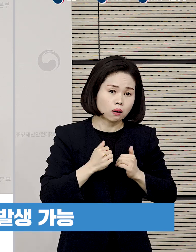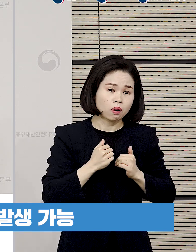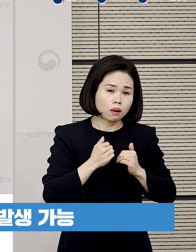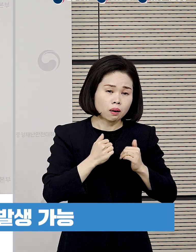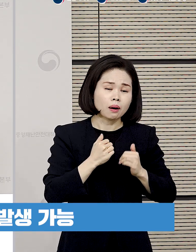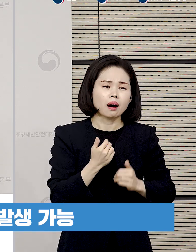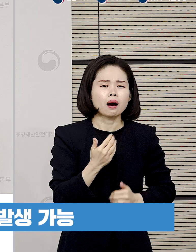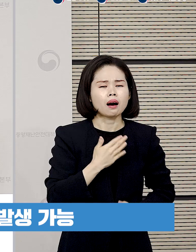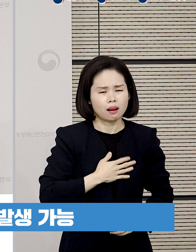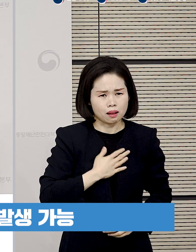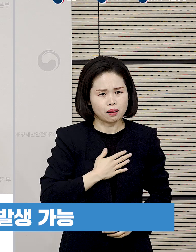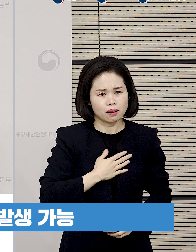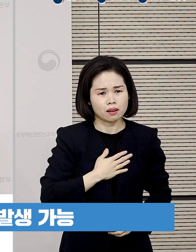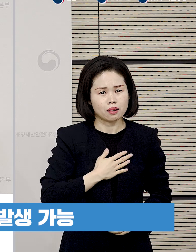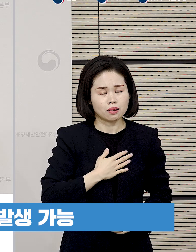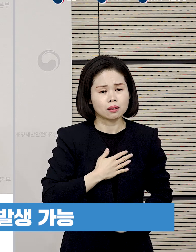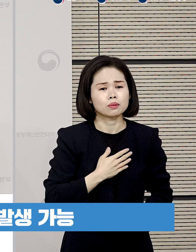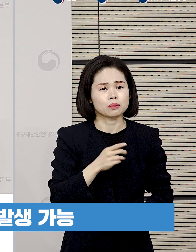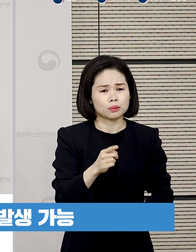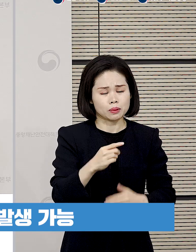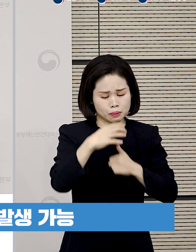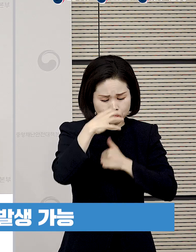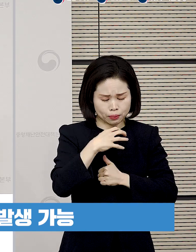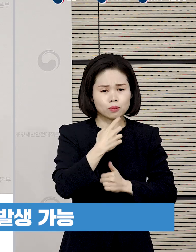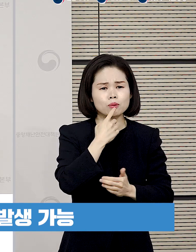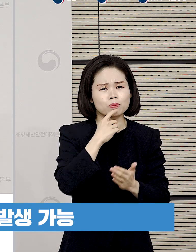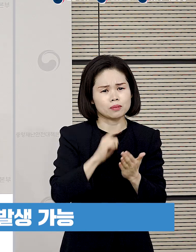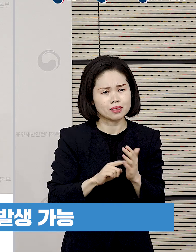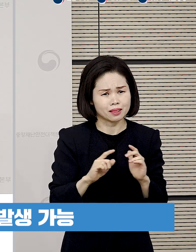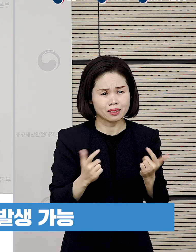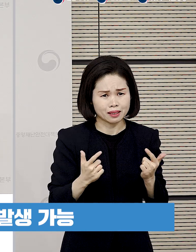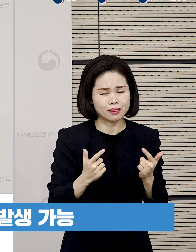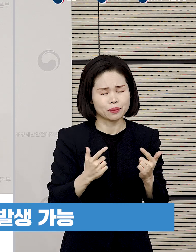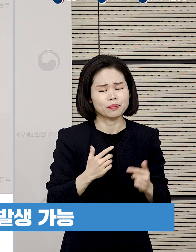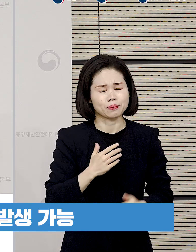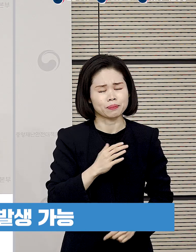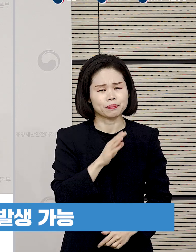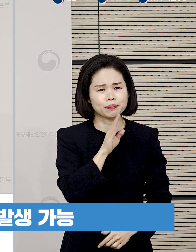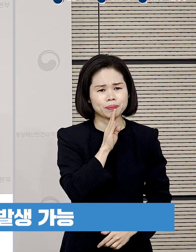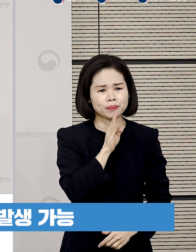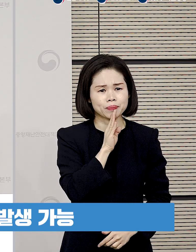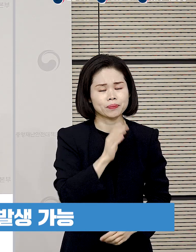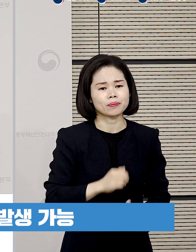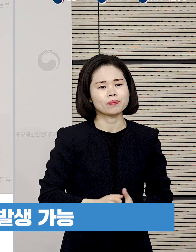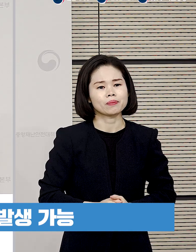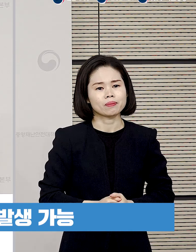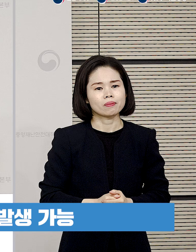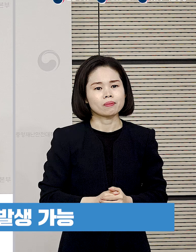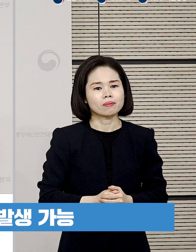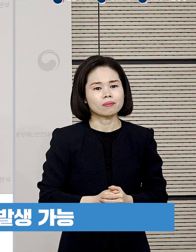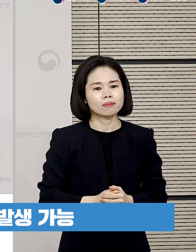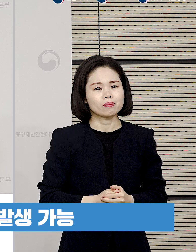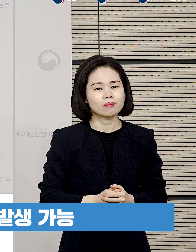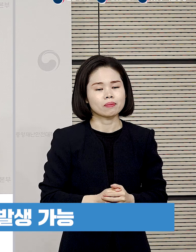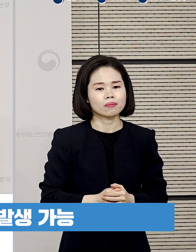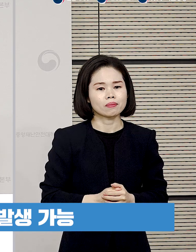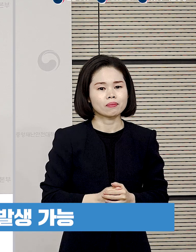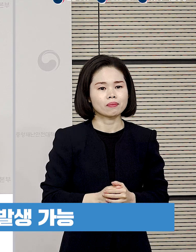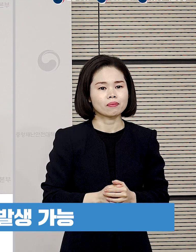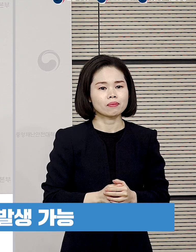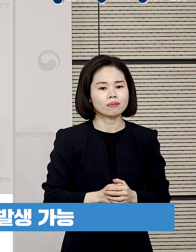않은 기간입니다. 그 기간을 그렇게 해야 되는 것이 쉽지 않은 일이라고 생각을 하고, 또